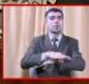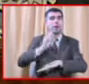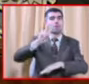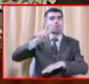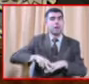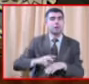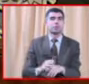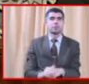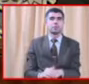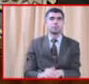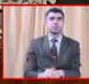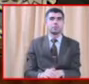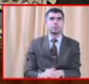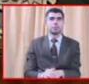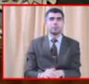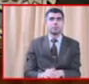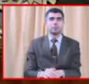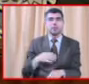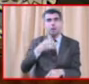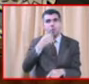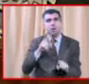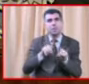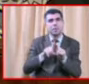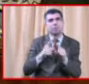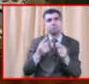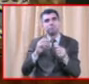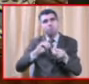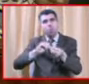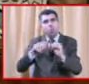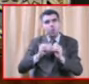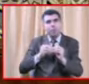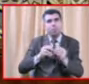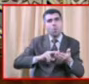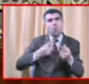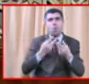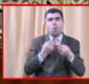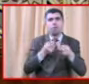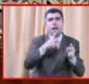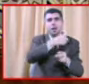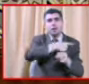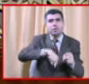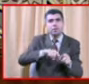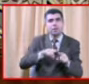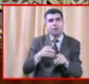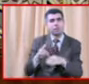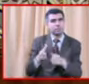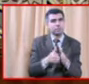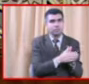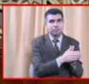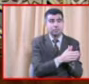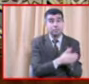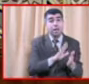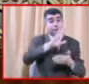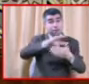طيب القرار هو هذا. إذا كانت هناك إشكاليات فالإشكاليات تعالج. الإخوة الكرام، سنمر إلى جدول أعمالنا،